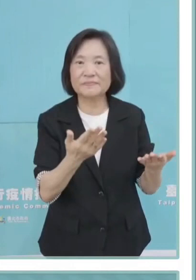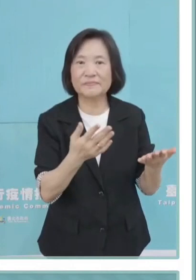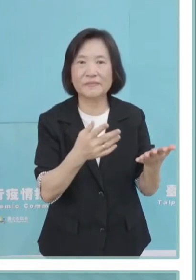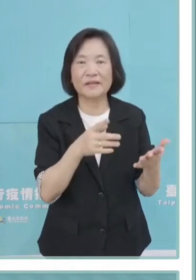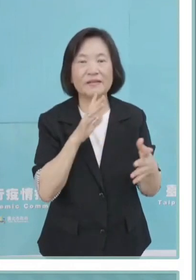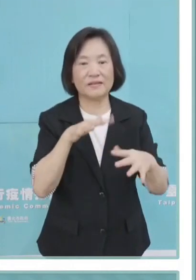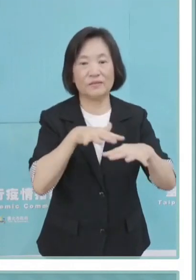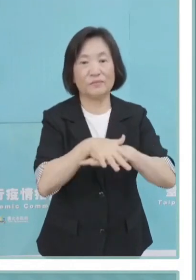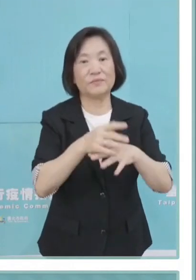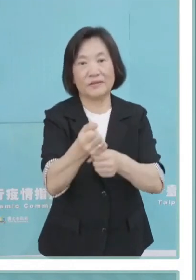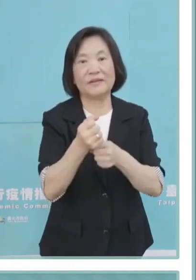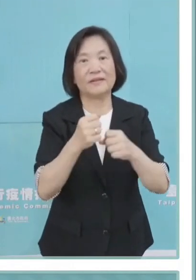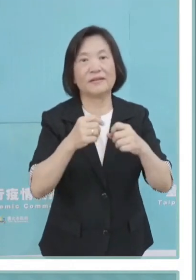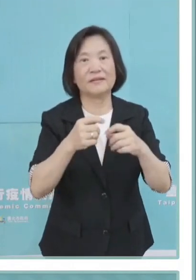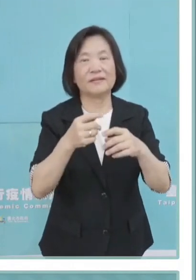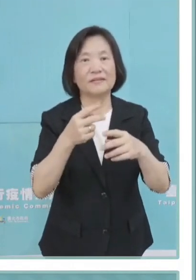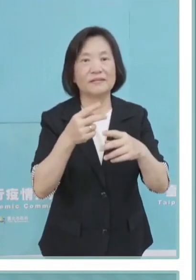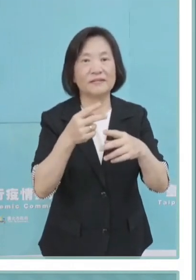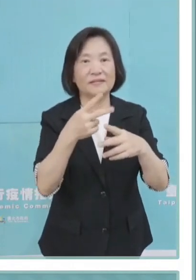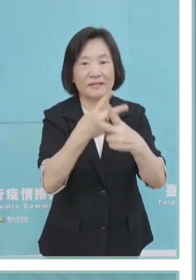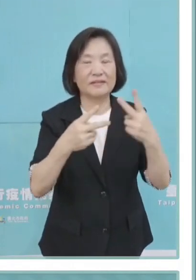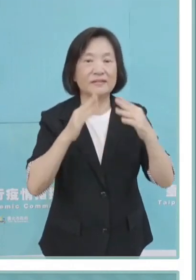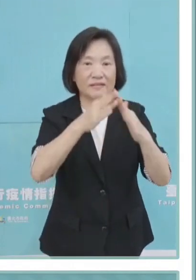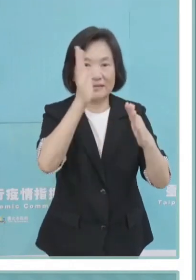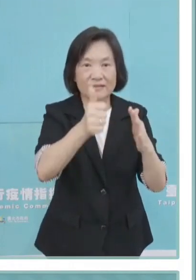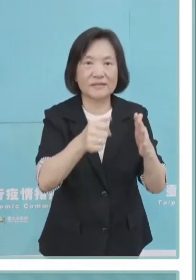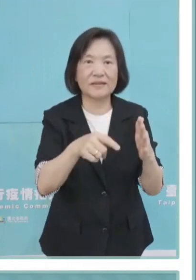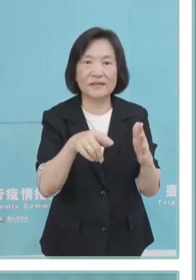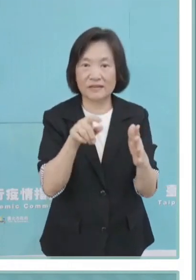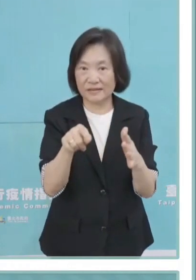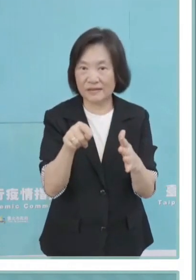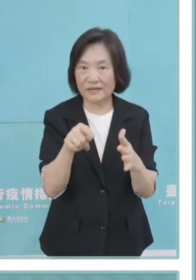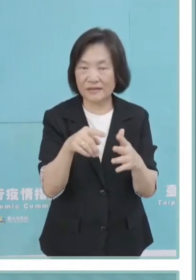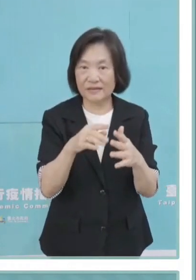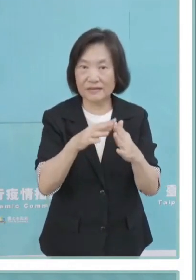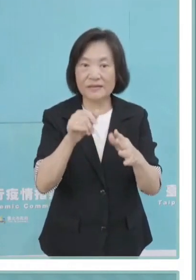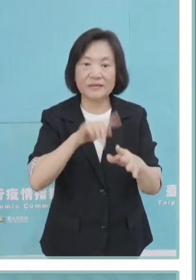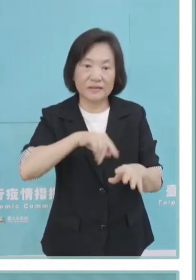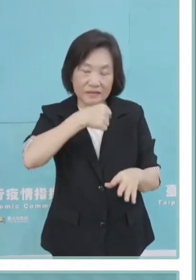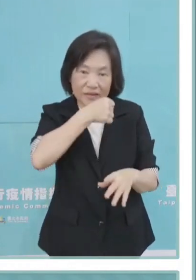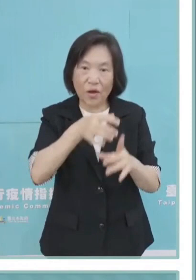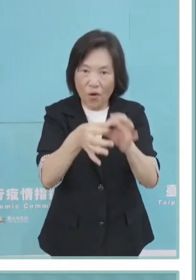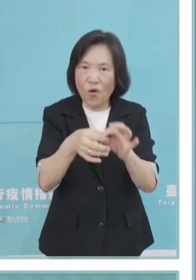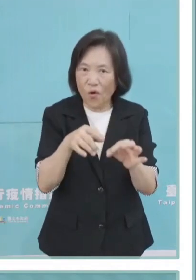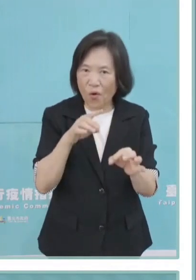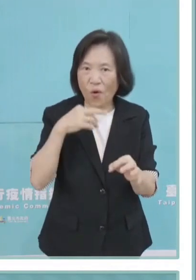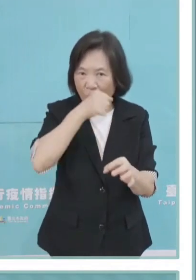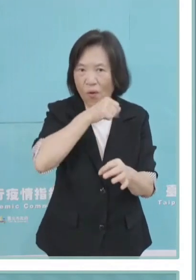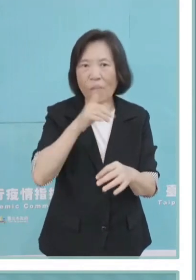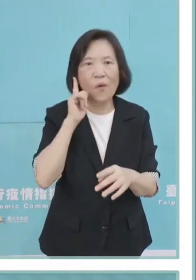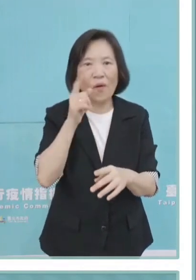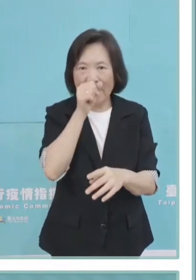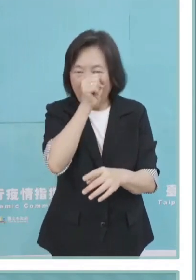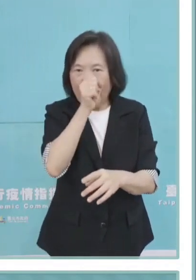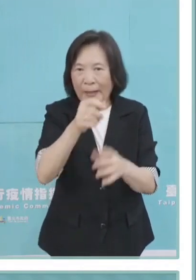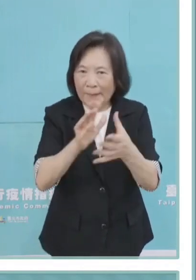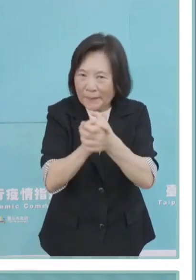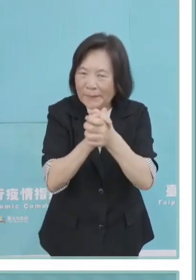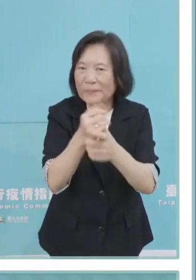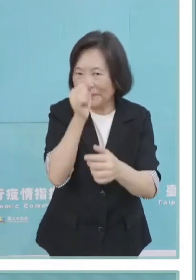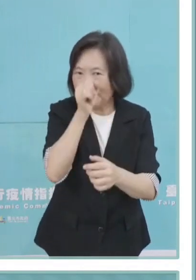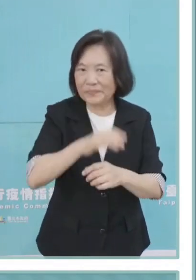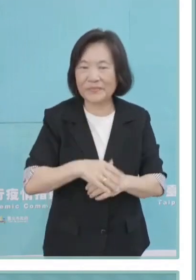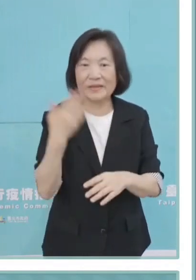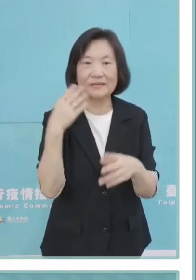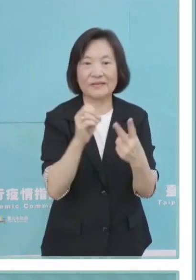拉格市长哦，这个应该是算是跟台湾特别友好的哦，因为他